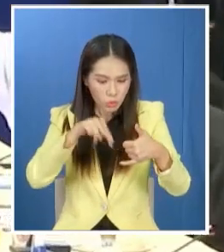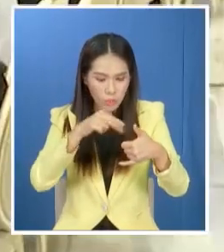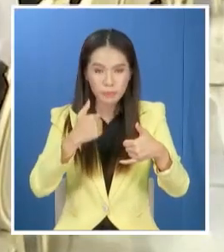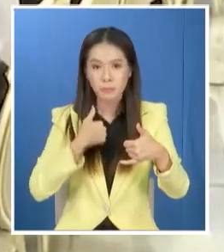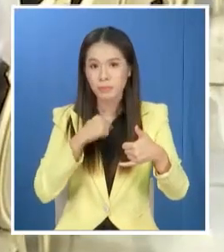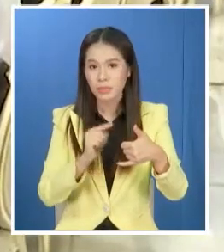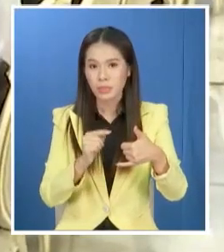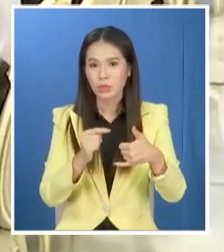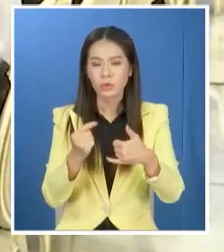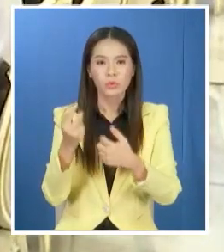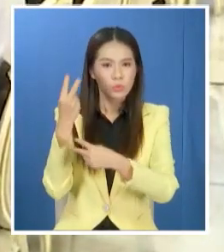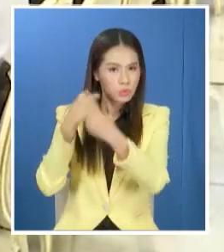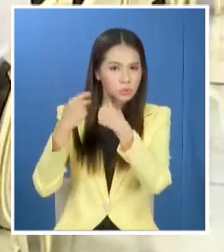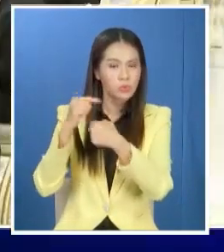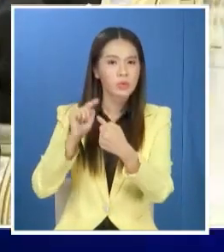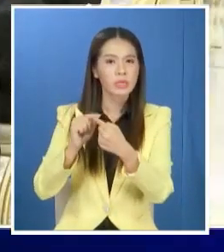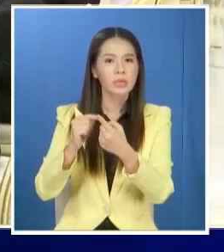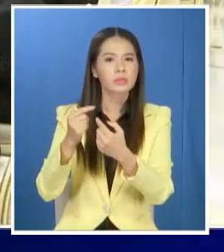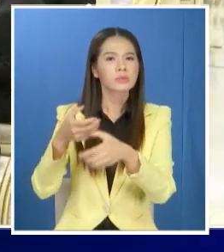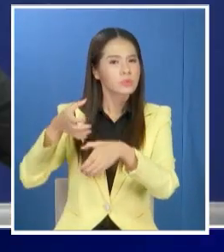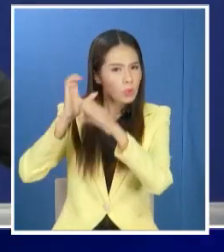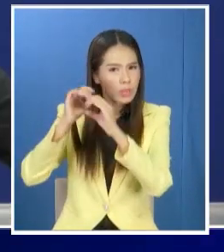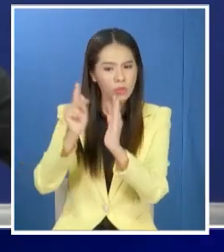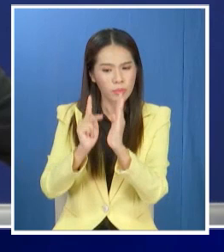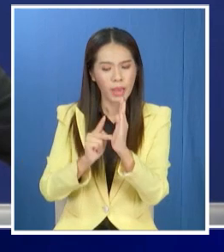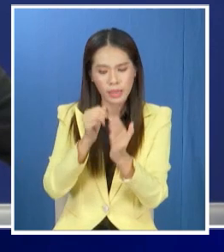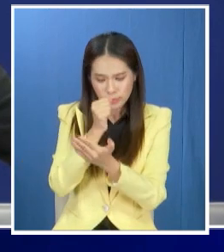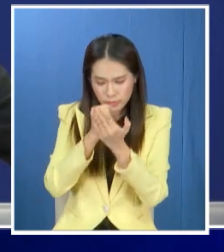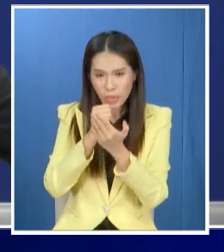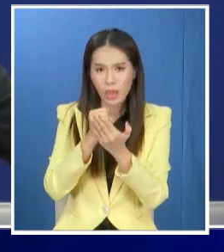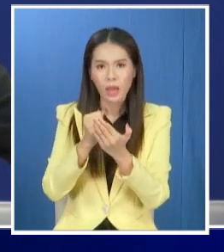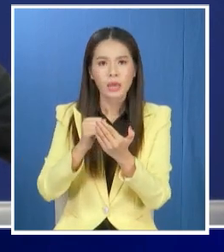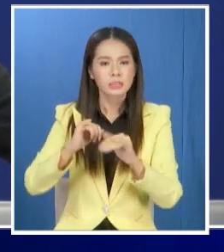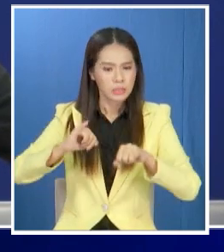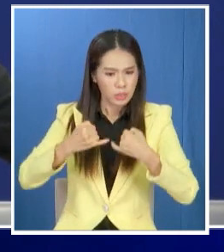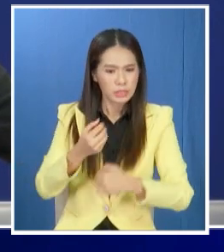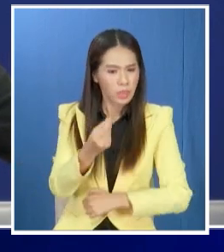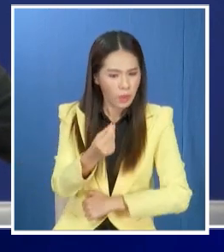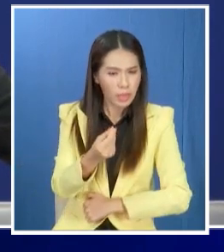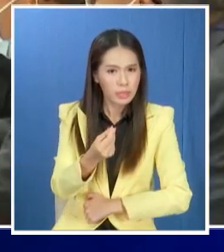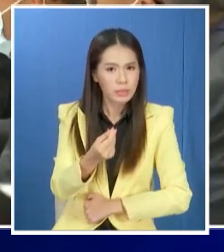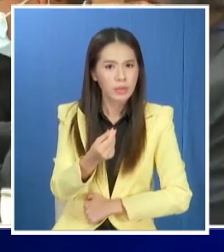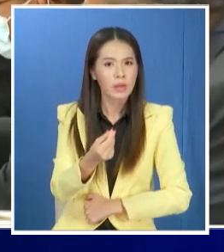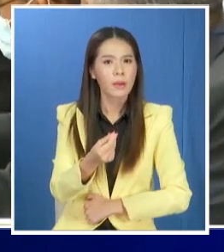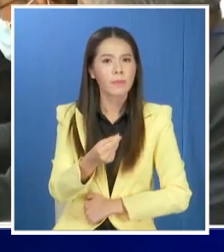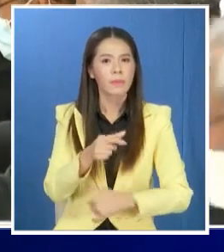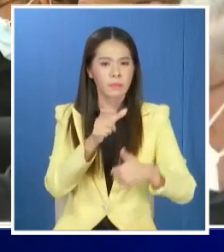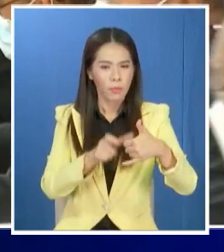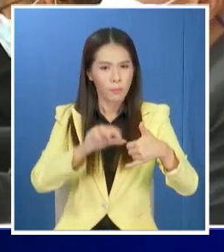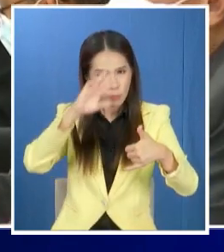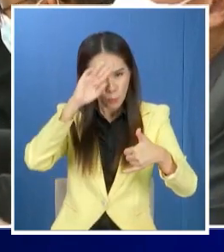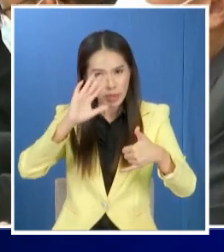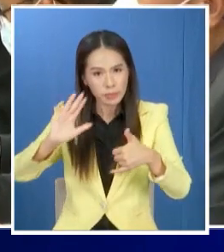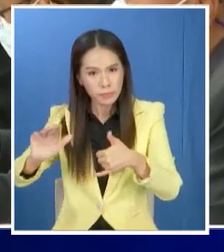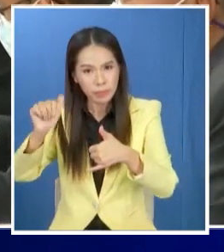สำคัญจะมีการทบทวนกฎหมายเรื่องของยาเสพติดในจำนวนการครอบครองว่าเท่าไหร่นับเป็นผู้ป่วยที่ต้องเข้า